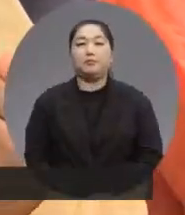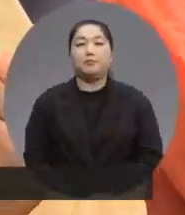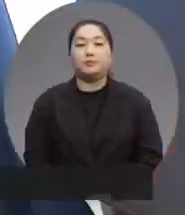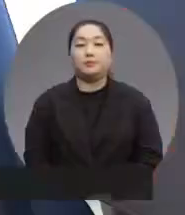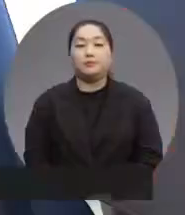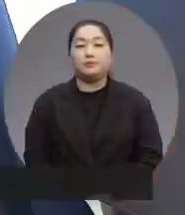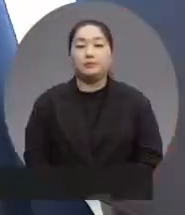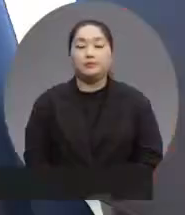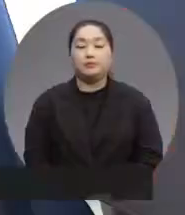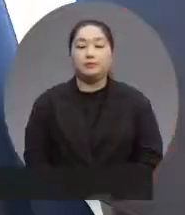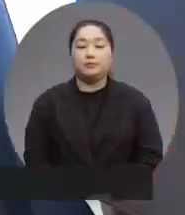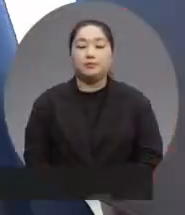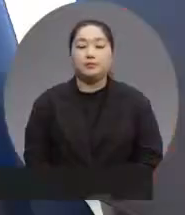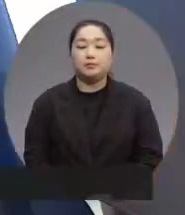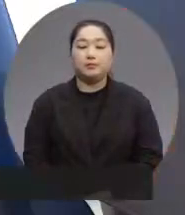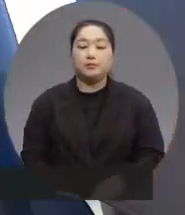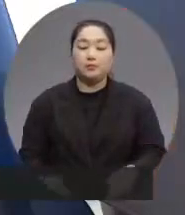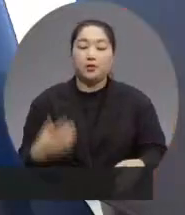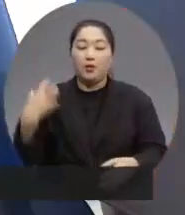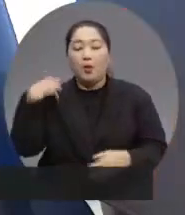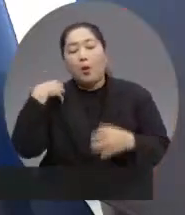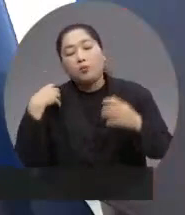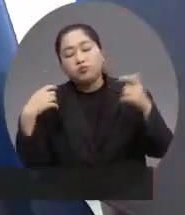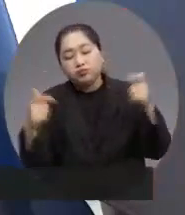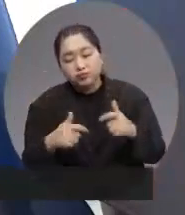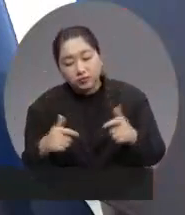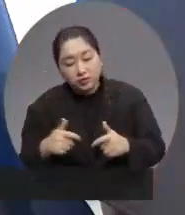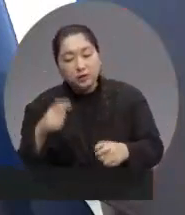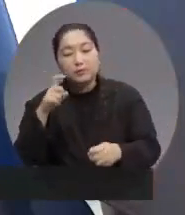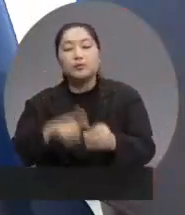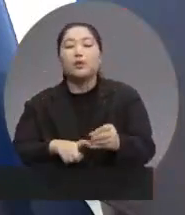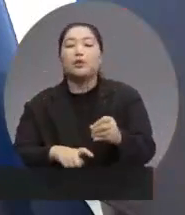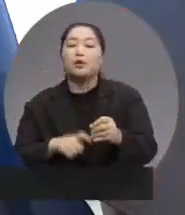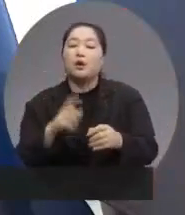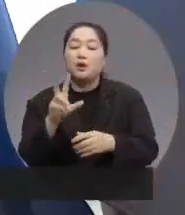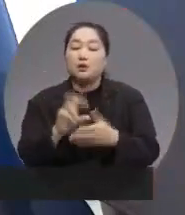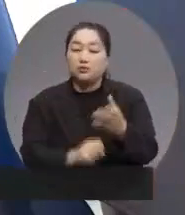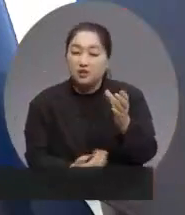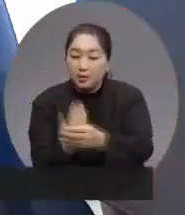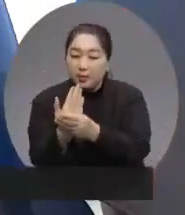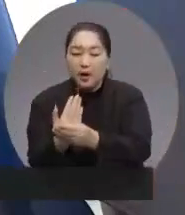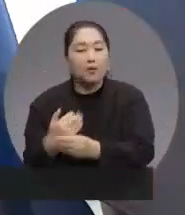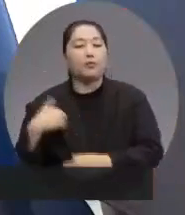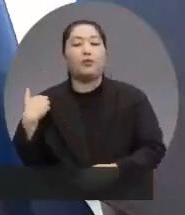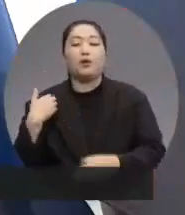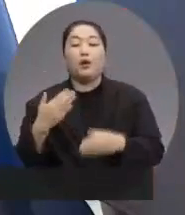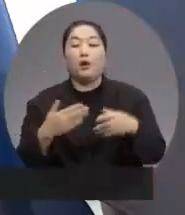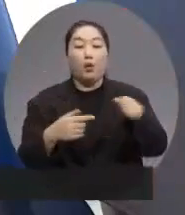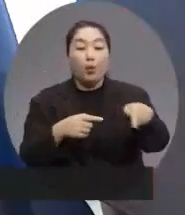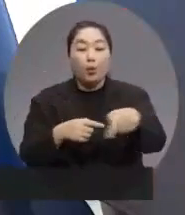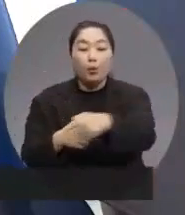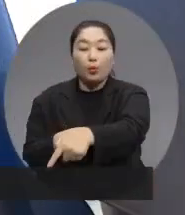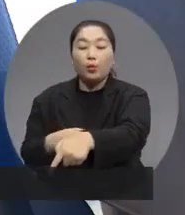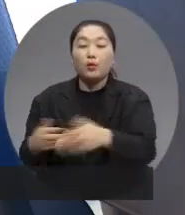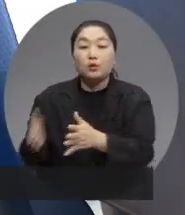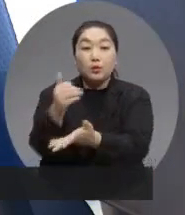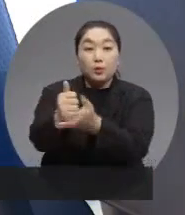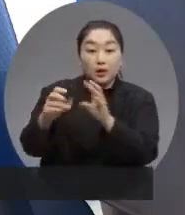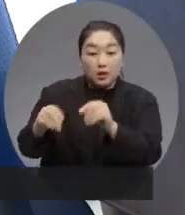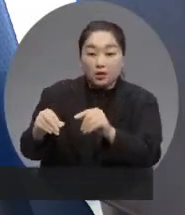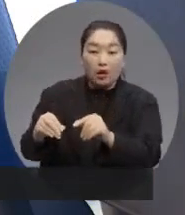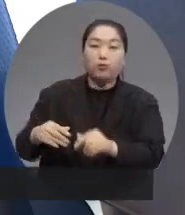그었습니다. 업무 분량을 조금이라도 덜어보자 해서 한 건데 이렇게 될 줄은 생각도 못했고 그리고